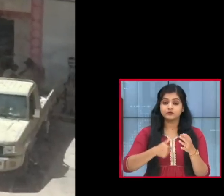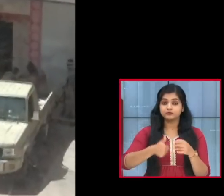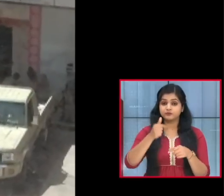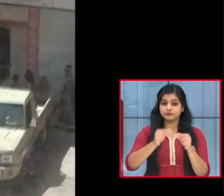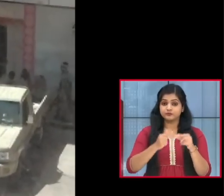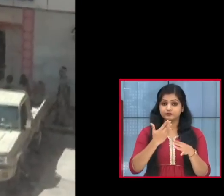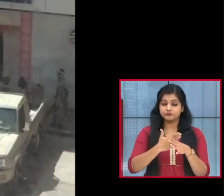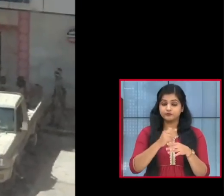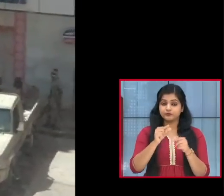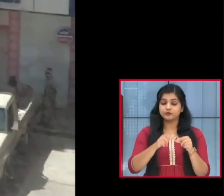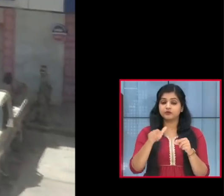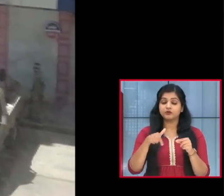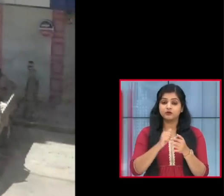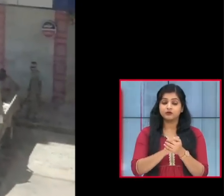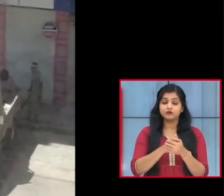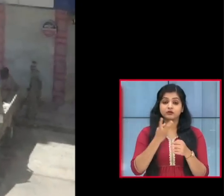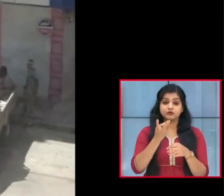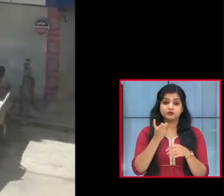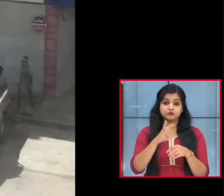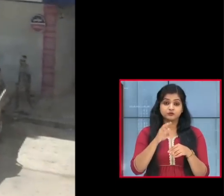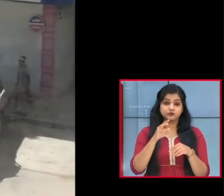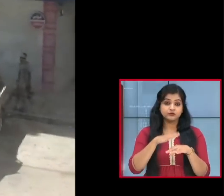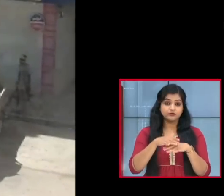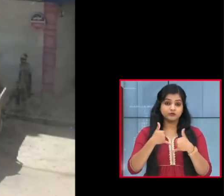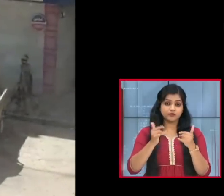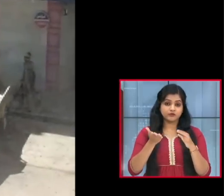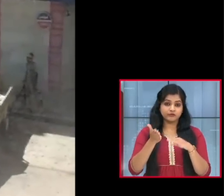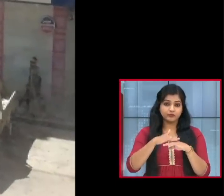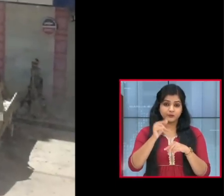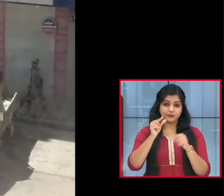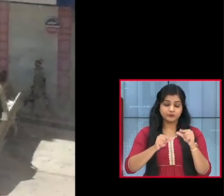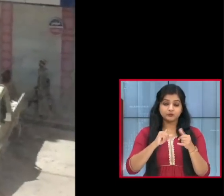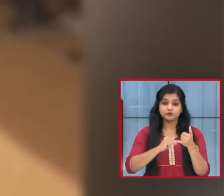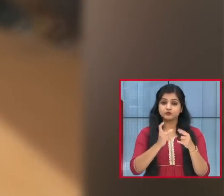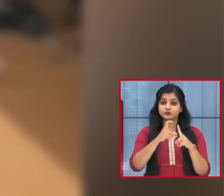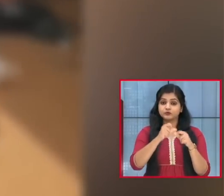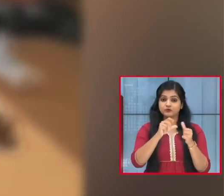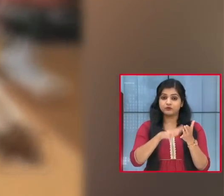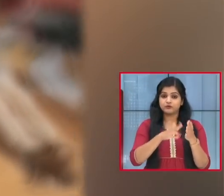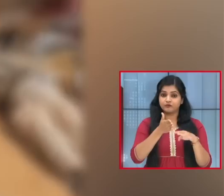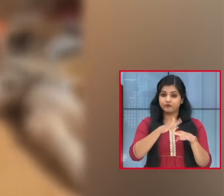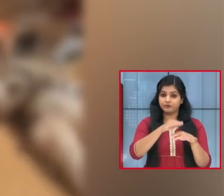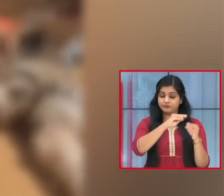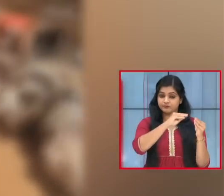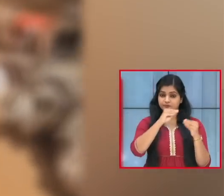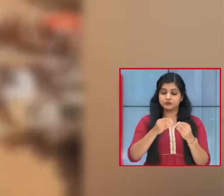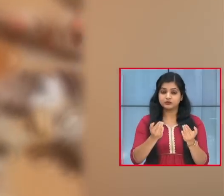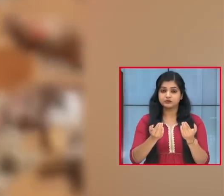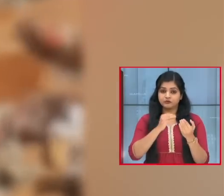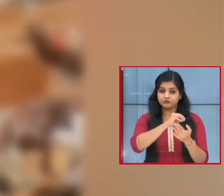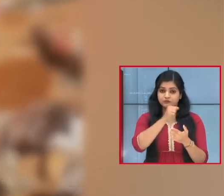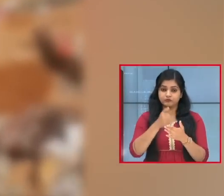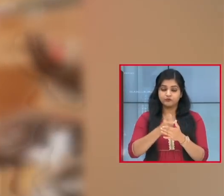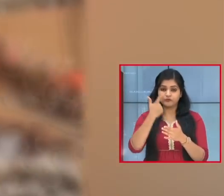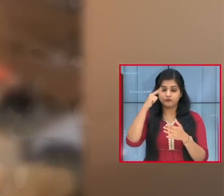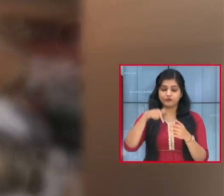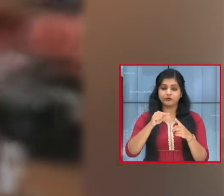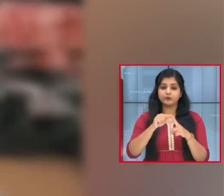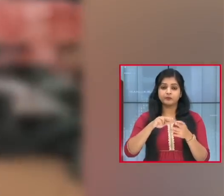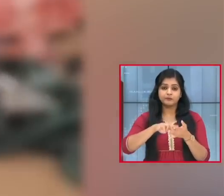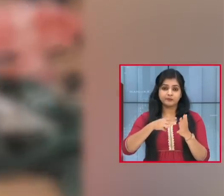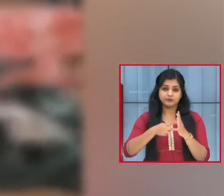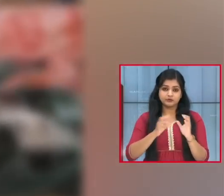ഉദ്യോഗസ്ഥർക്ക് അവിടെ നിന്നുള്ള ഈ 3000 സുരക്ഷിതമായിട്ട് ഇവിടേക്ക് എത്തിക്കാൻ ആവശ്യമായിട്ടുള്ള പദ്ധതി തയ്യാറാക്കാനുള്ള നിർദ്ദേശമാണ്